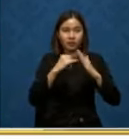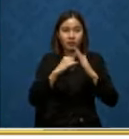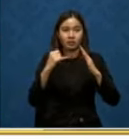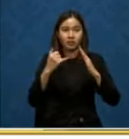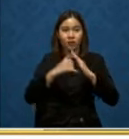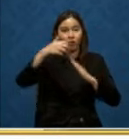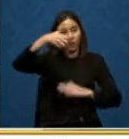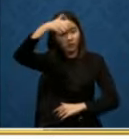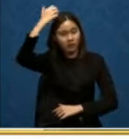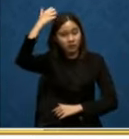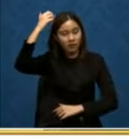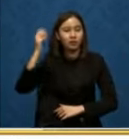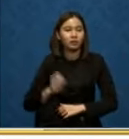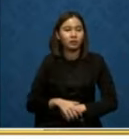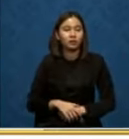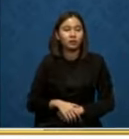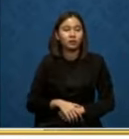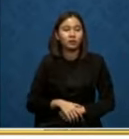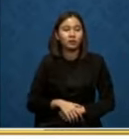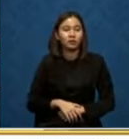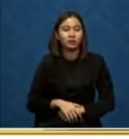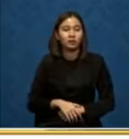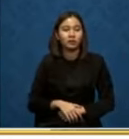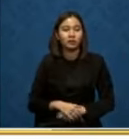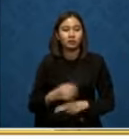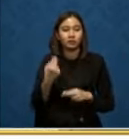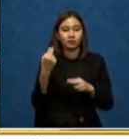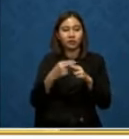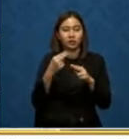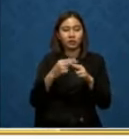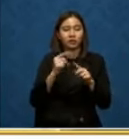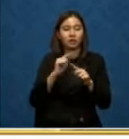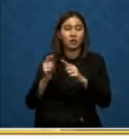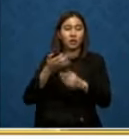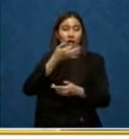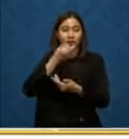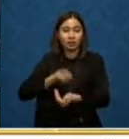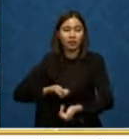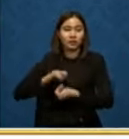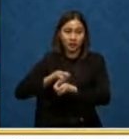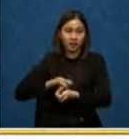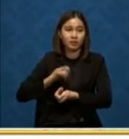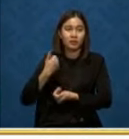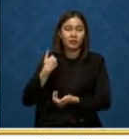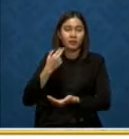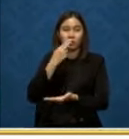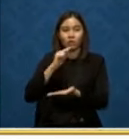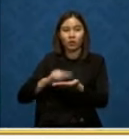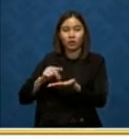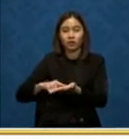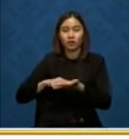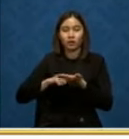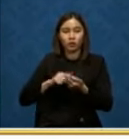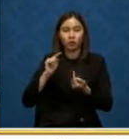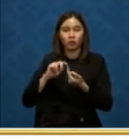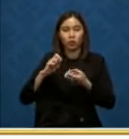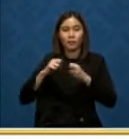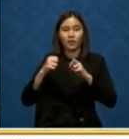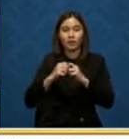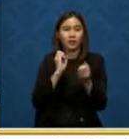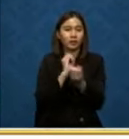นายสมพงษ์ฉัตรชัยรัตนเวชนายประจบพงษ์สมบัติเกษตรกรได้เข้ามายื่นหนังสือหาหรือถึงปัญหาความ